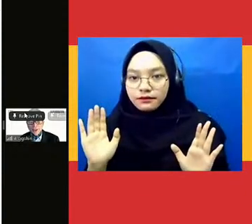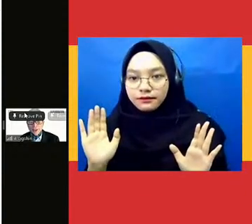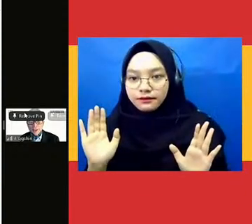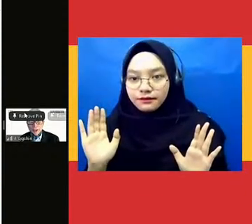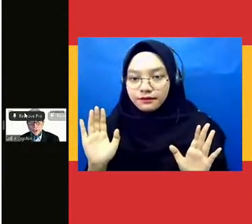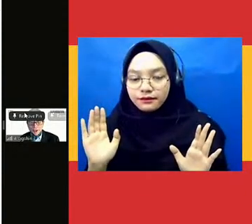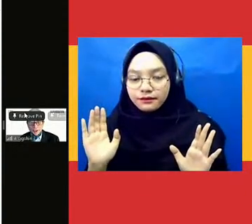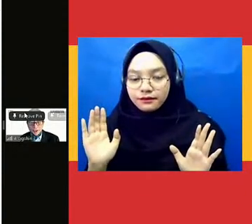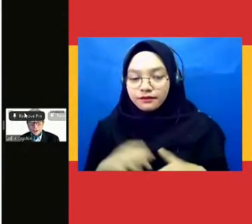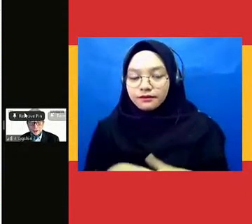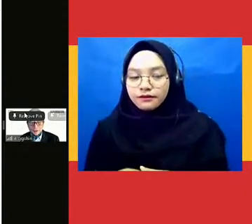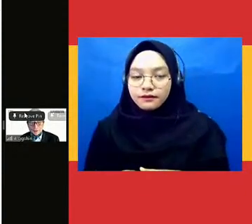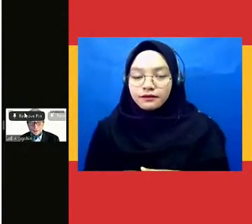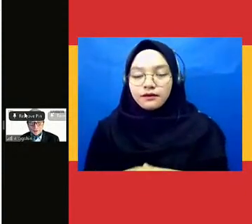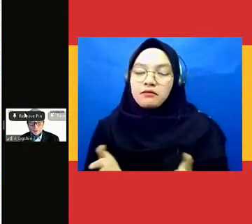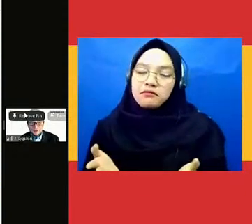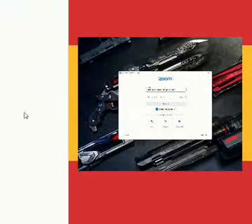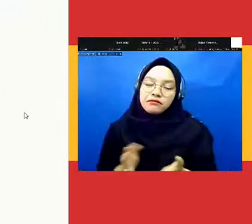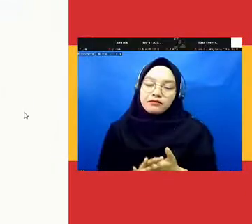discussion,